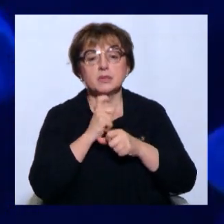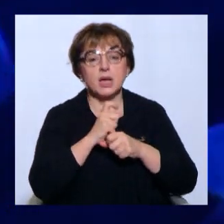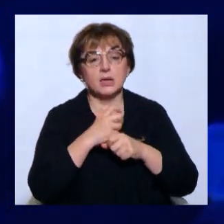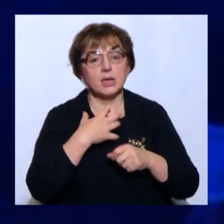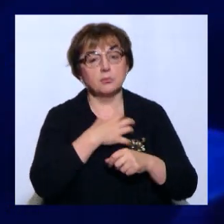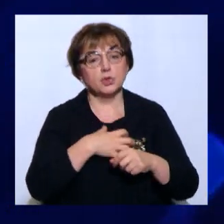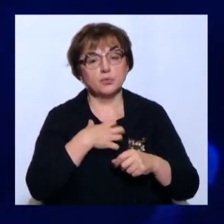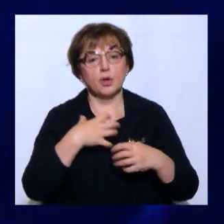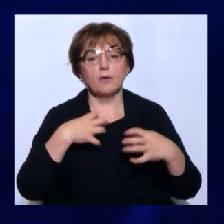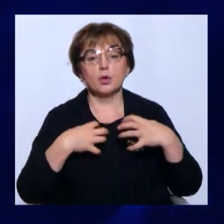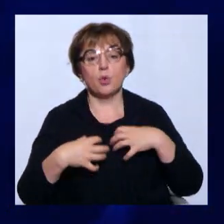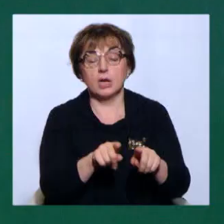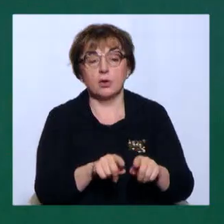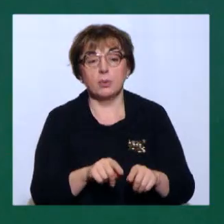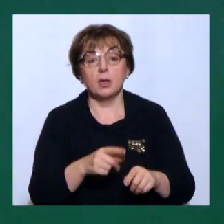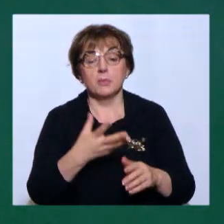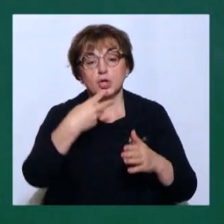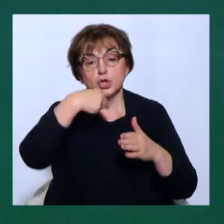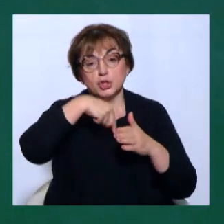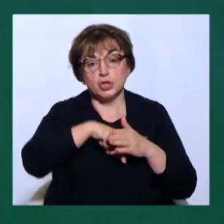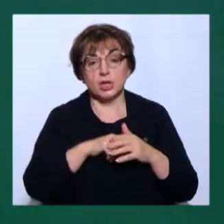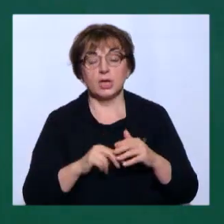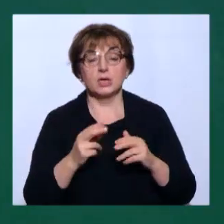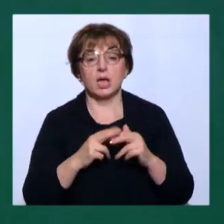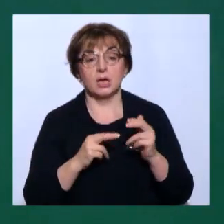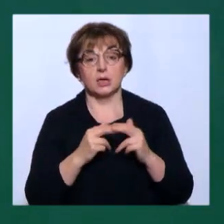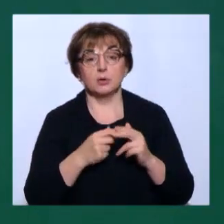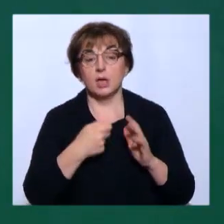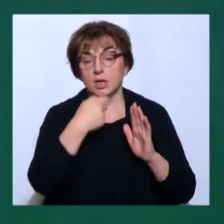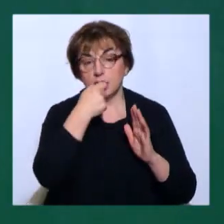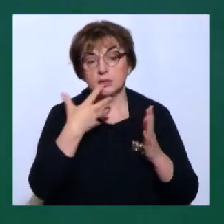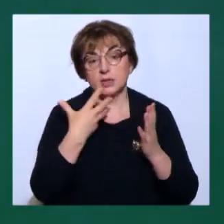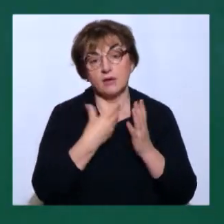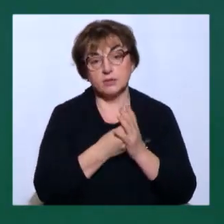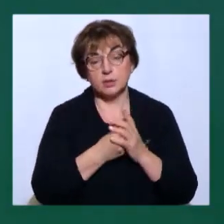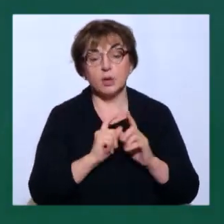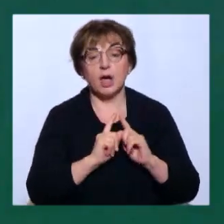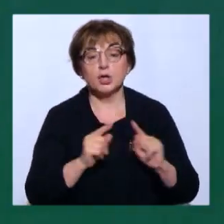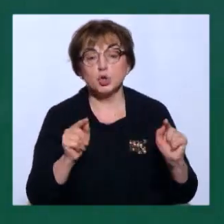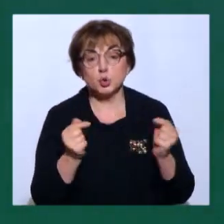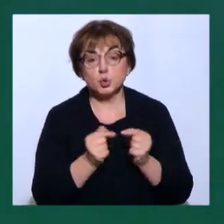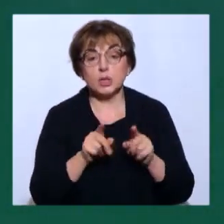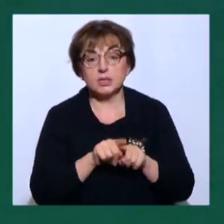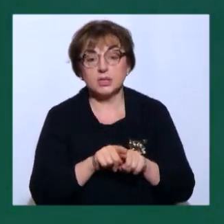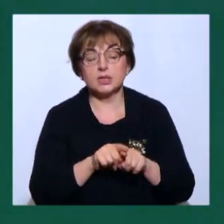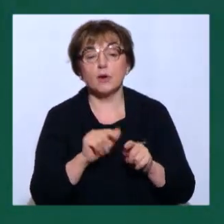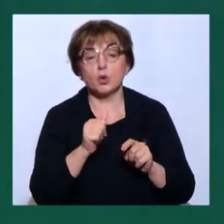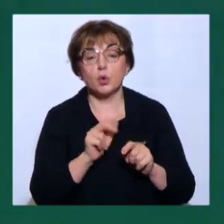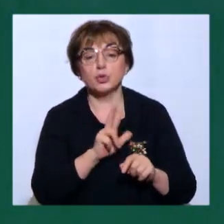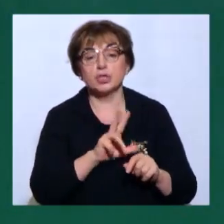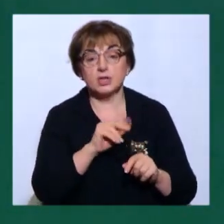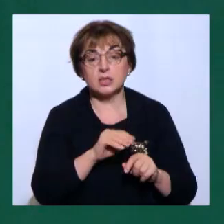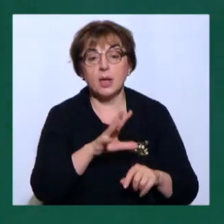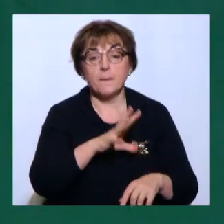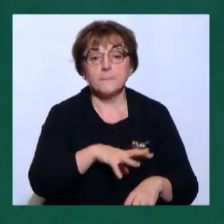მისი გადაადგილება. მისი შინაგანი აგებულება, კვების თავისებურება ისეთივია როგორც ციდრასი.